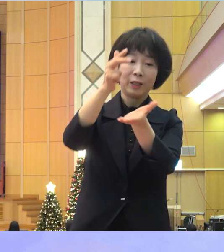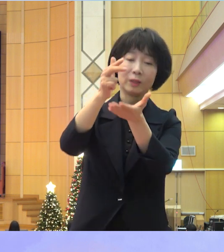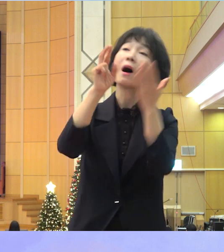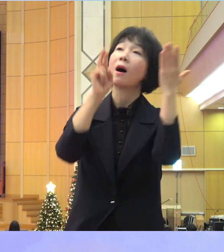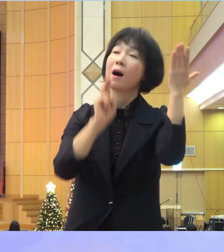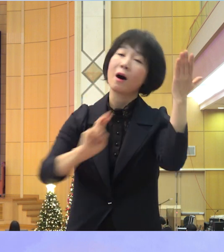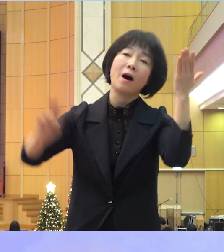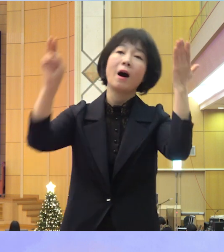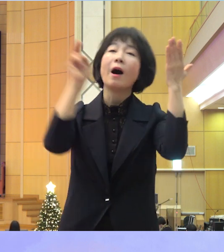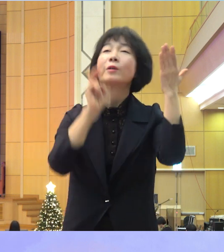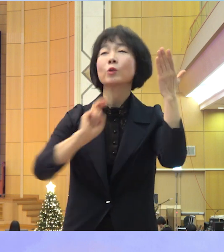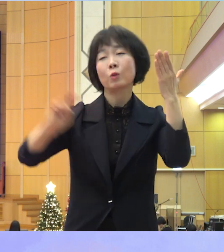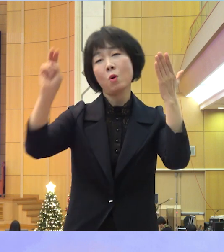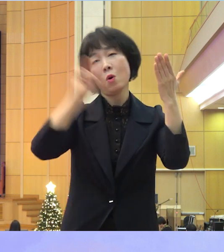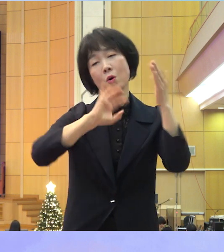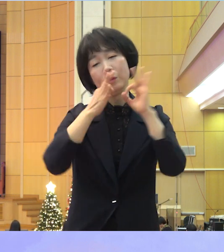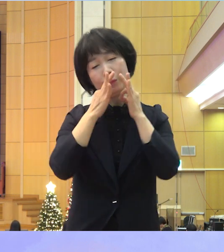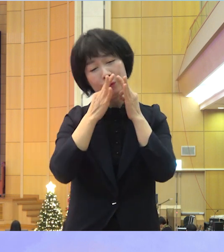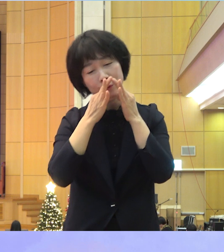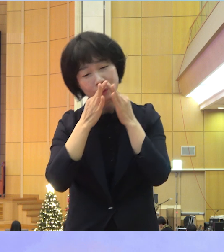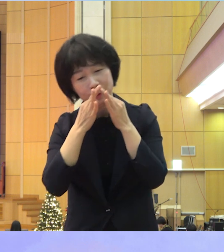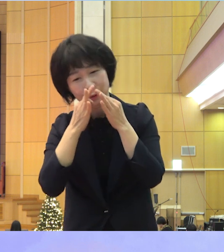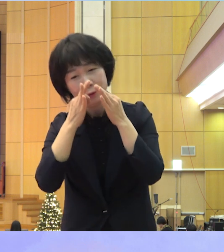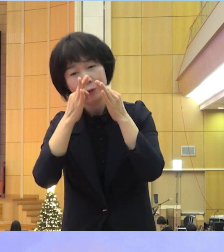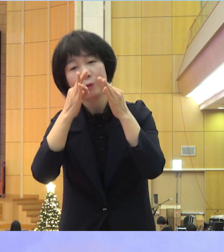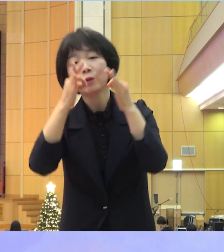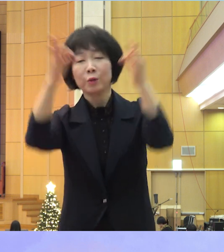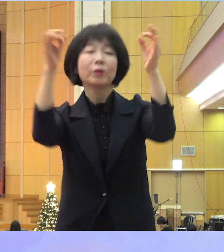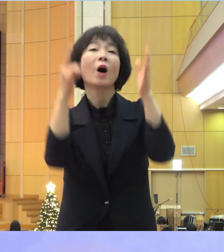영광의 찬송